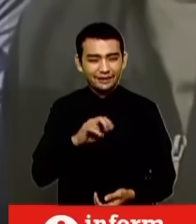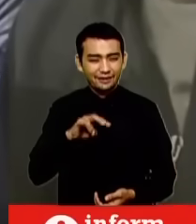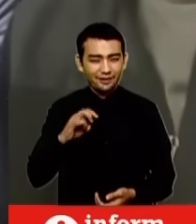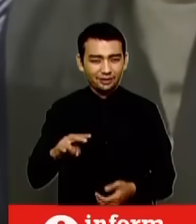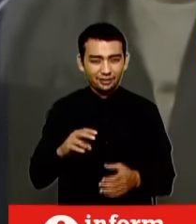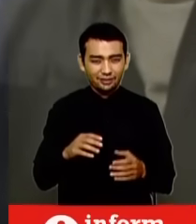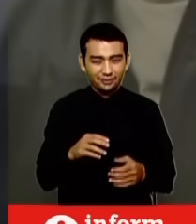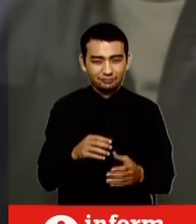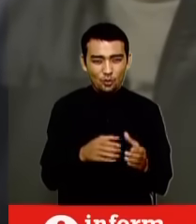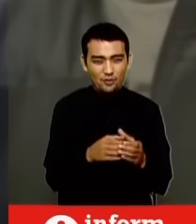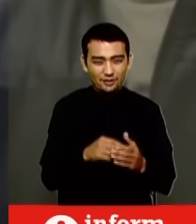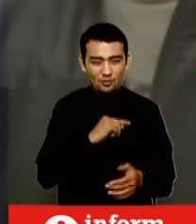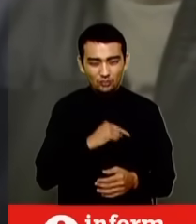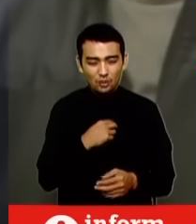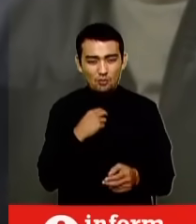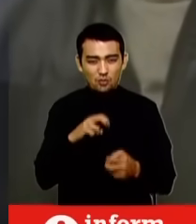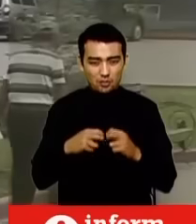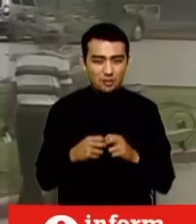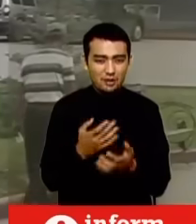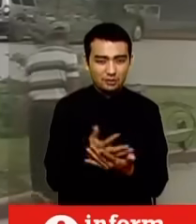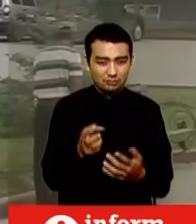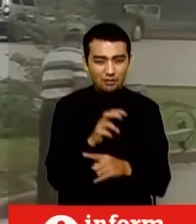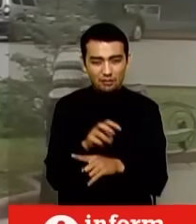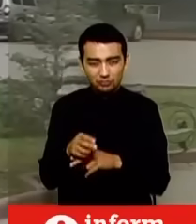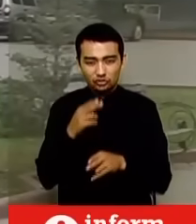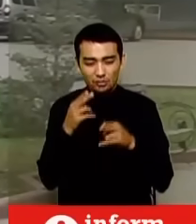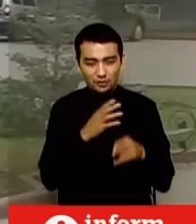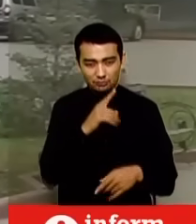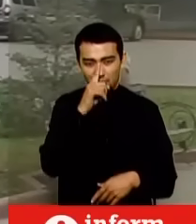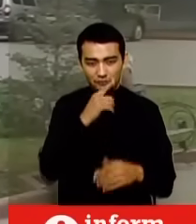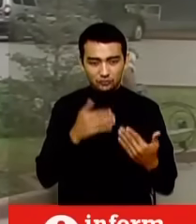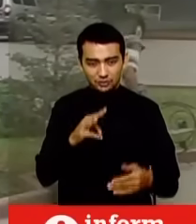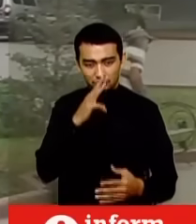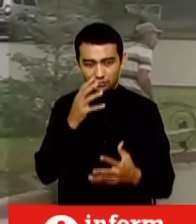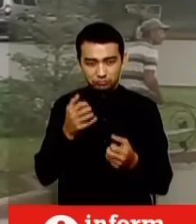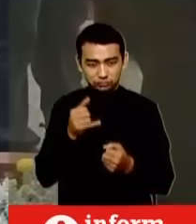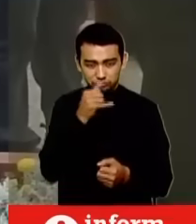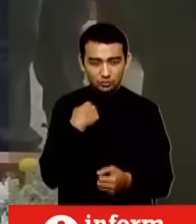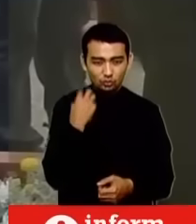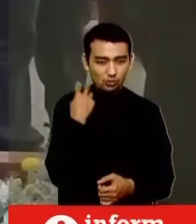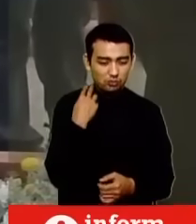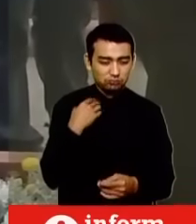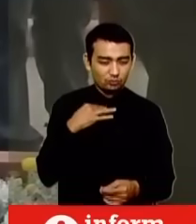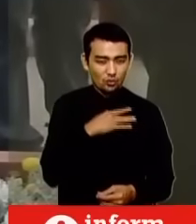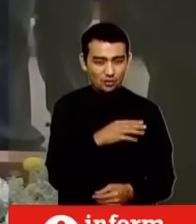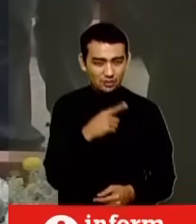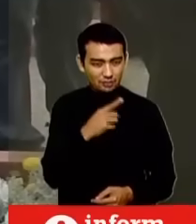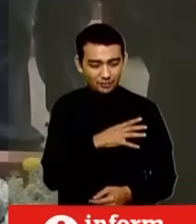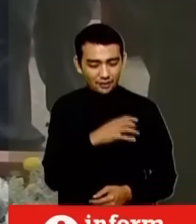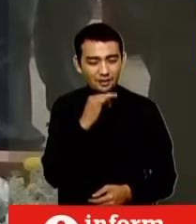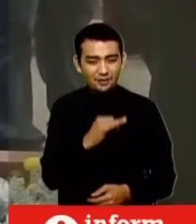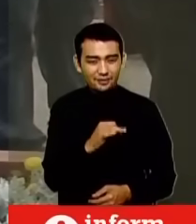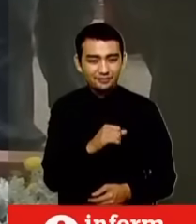жүргізушілері мәселемізді айтып, бармаған жеріміз қалмады дейді. Бір айдан бері жалақы алмадық деген азаматтар қарызға белшеден батқандарын айтады. Ең